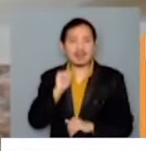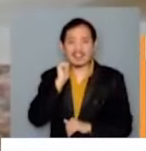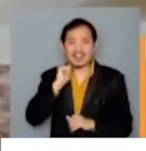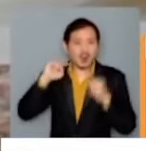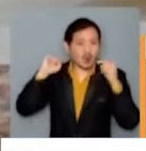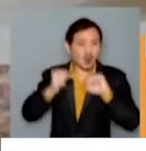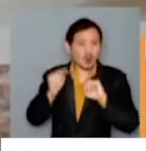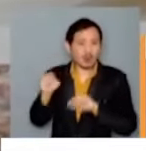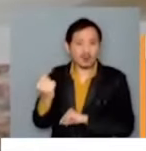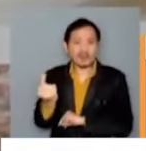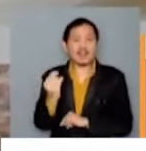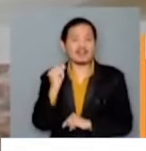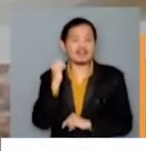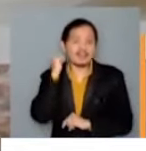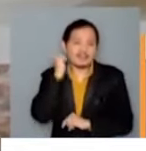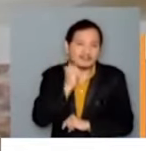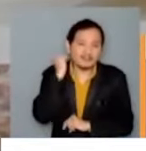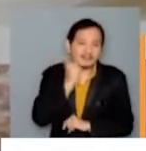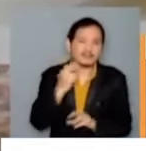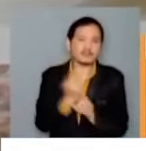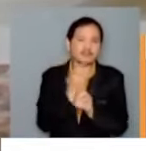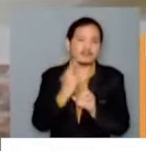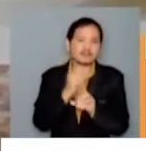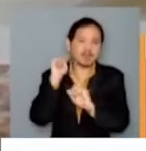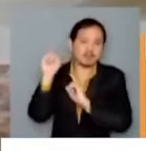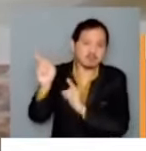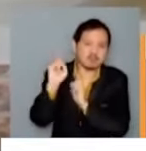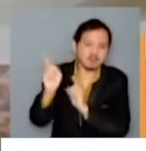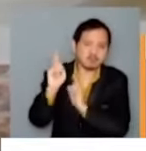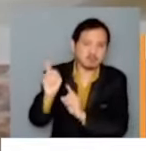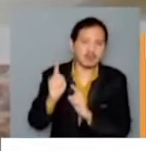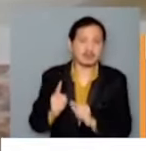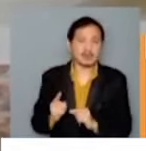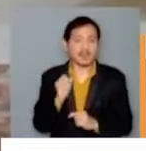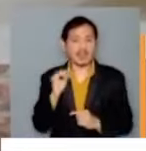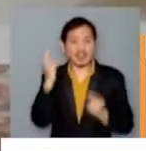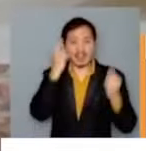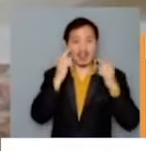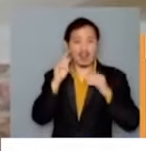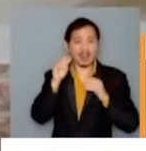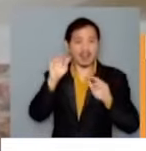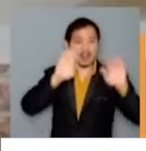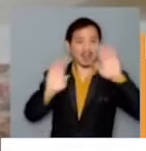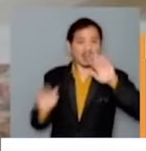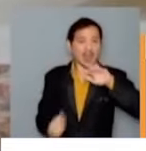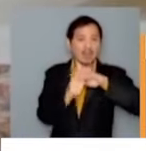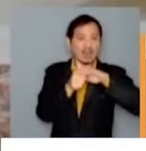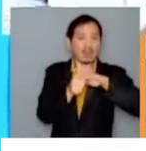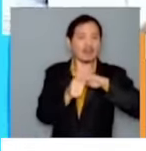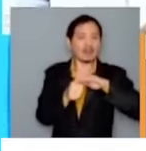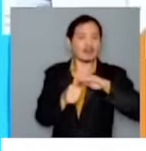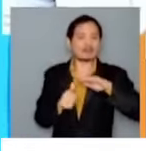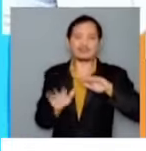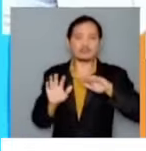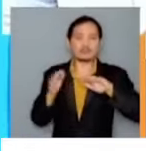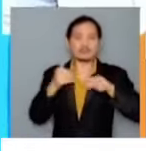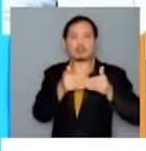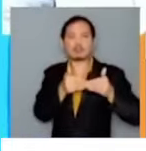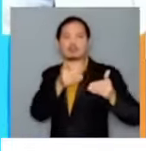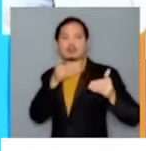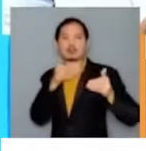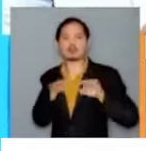may concern. Opo, kasi mas maganda habang maliit pa yung sira ng kanyang ngipin, maagapan